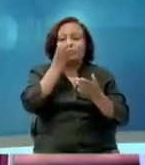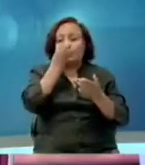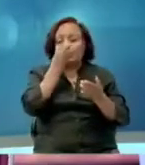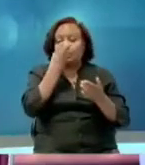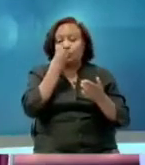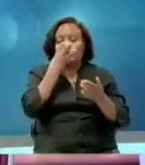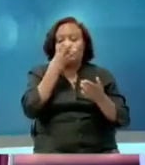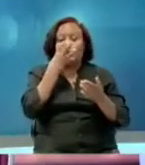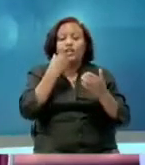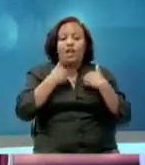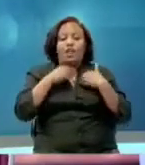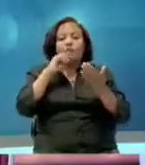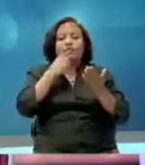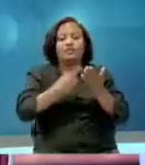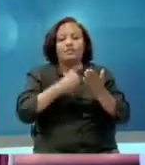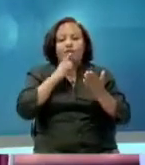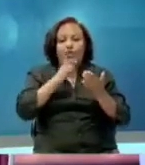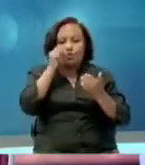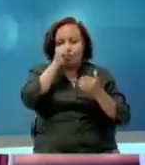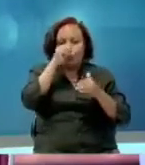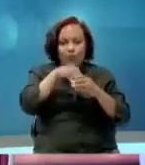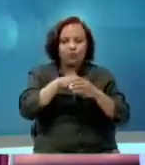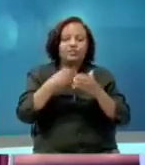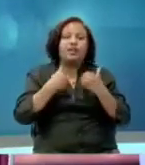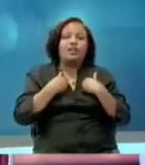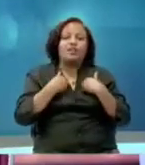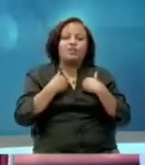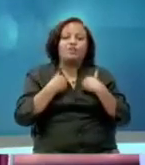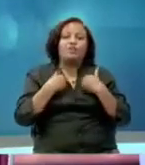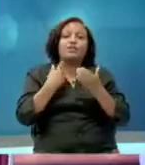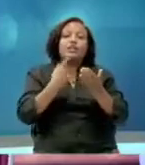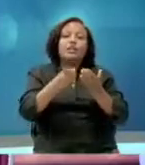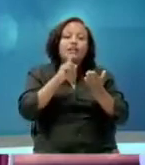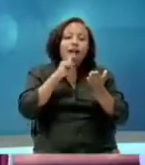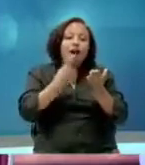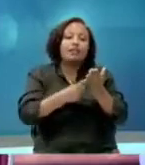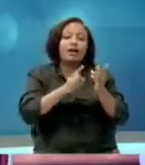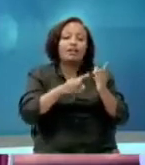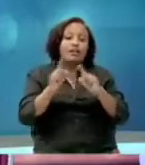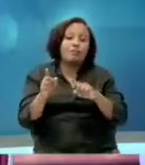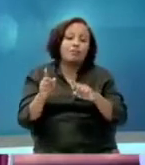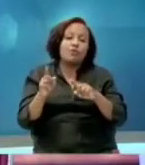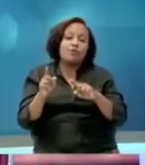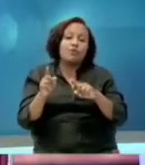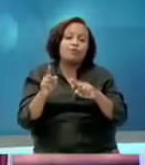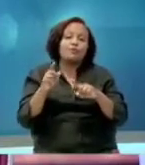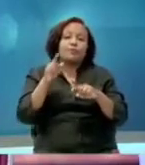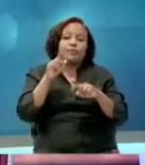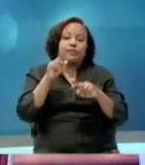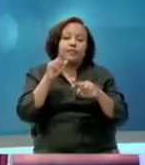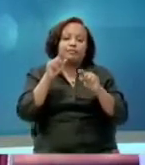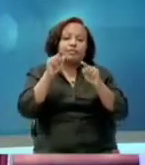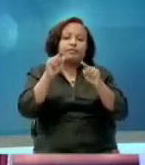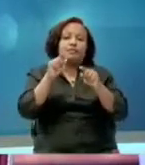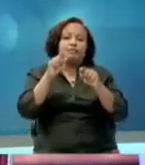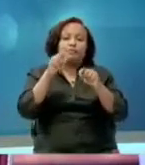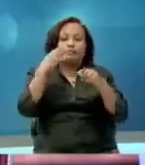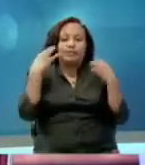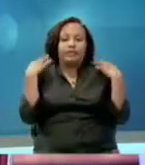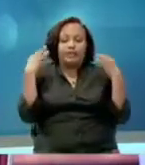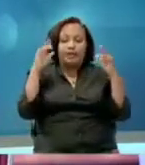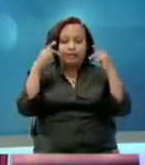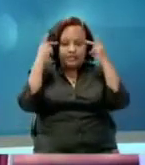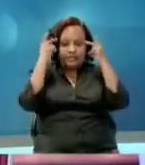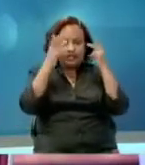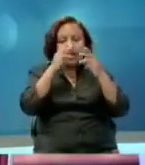በፈረንጆቹ ያለው ዳታ ነው ኢትዮጵያ ውስጥ አሁን አገልግሎት እየሰጠ ያለው እሱ ዳታ ደግሞ በዛውን አመት በጤና ሚኒስቴርና በሌሎች